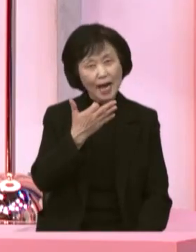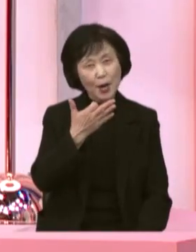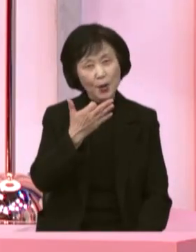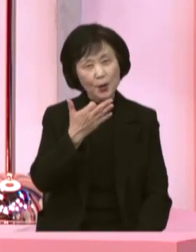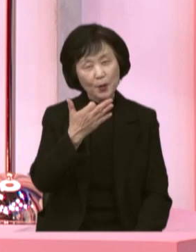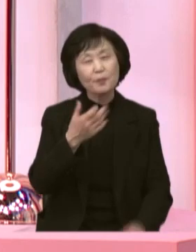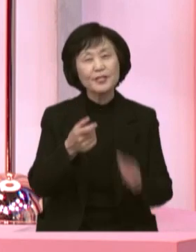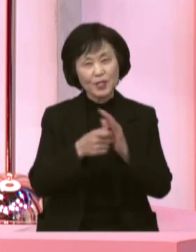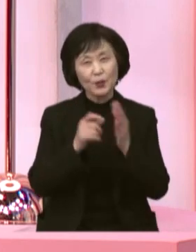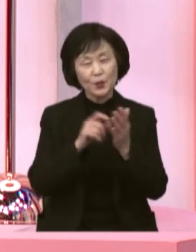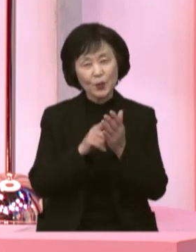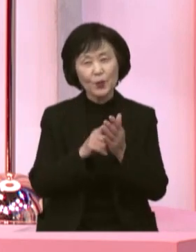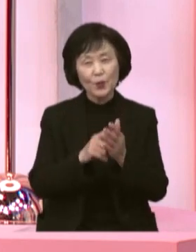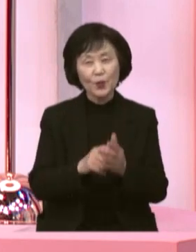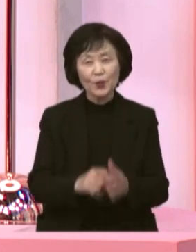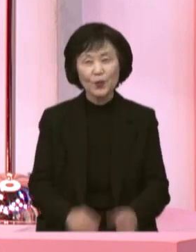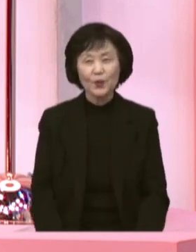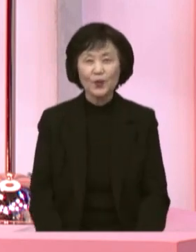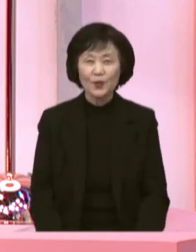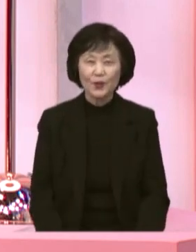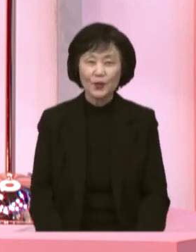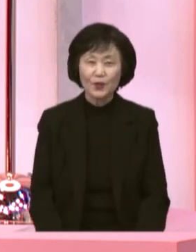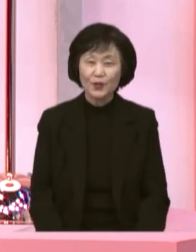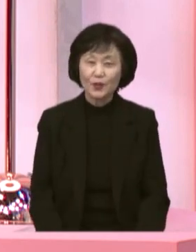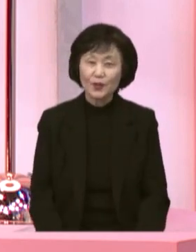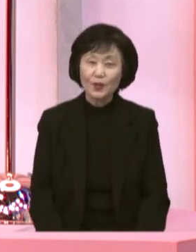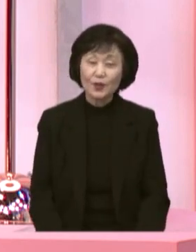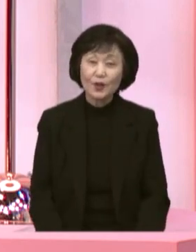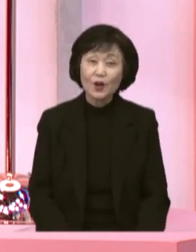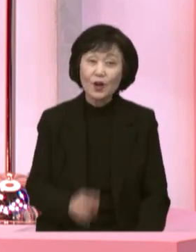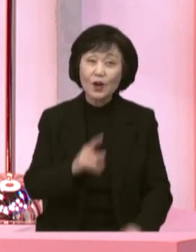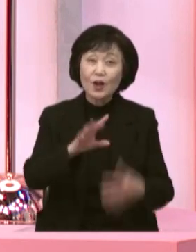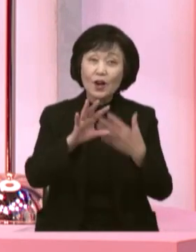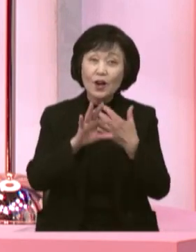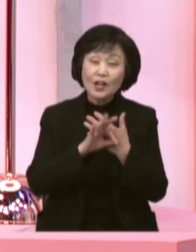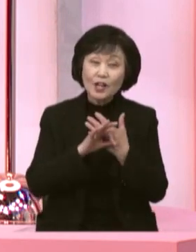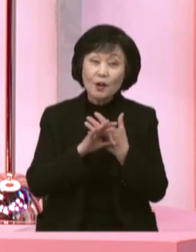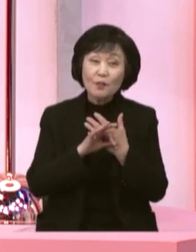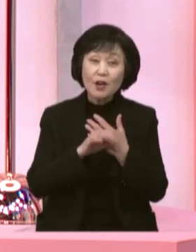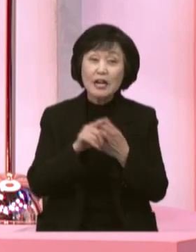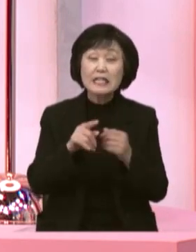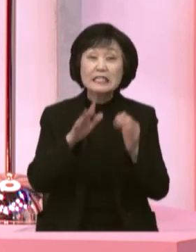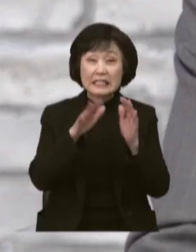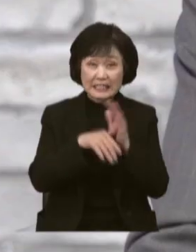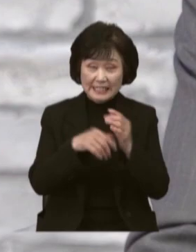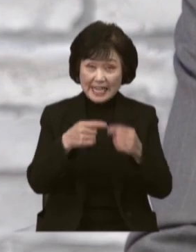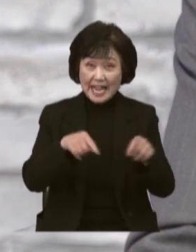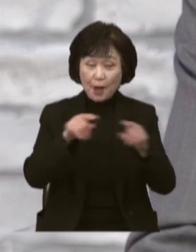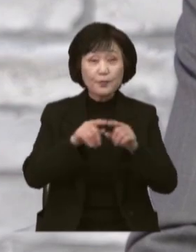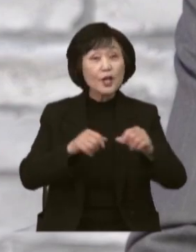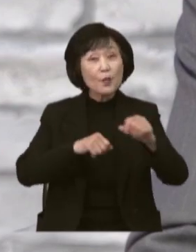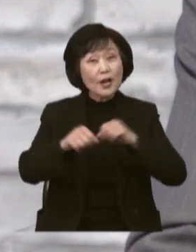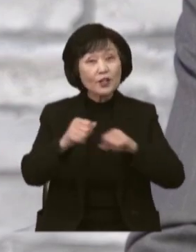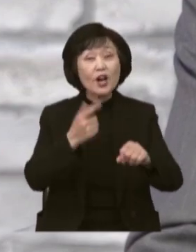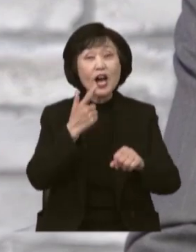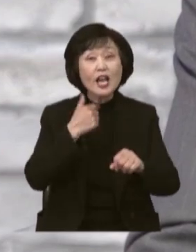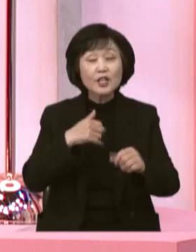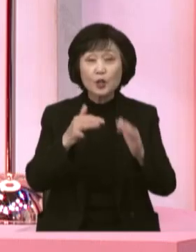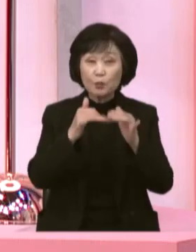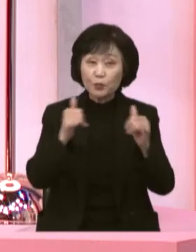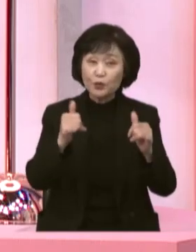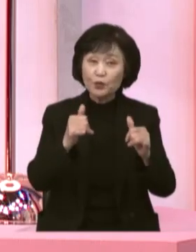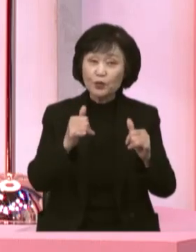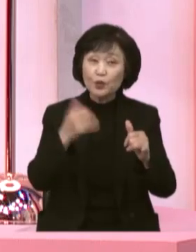선생님, 구봉서 선생님, 네. 송혜 선생님, 이기동 선생님. 이기동 뭐